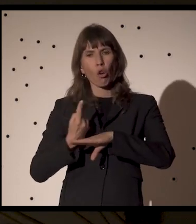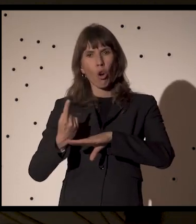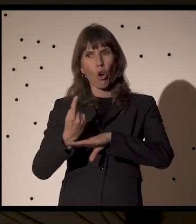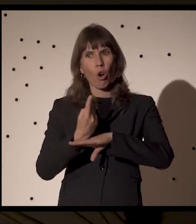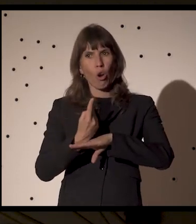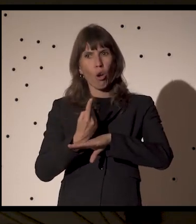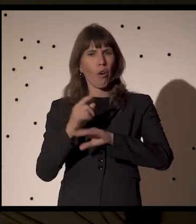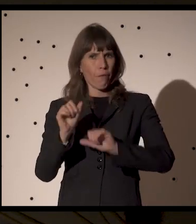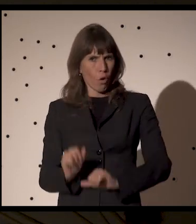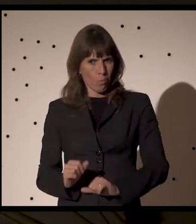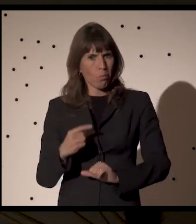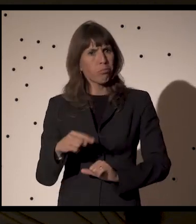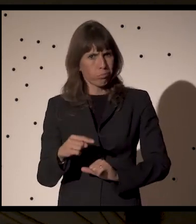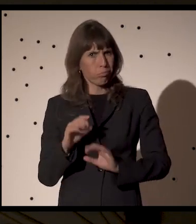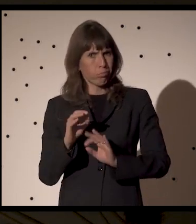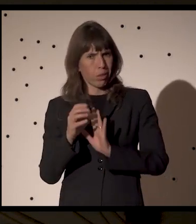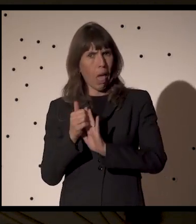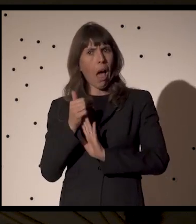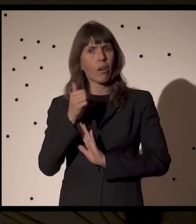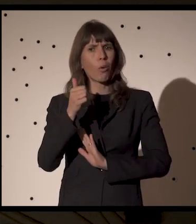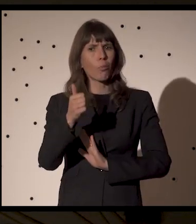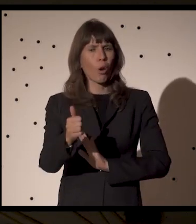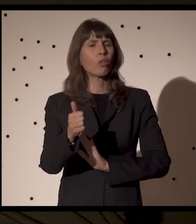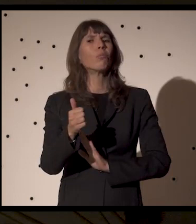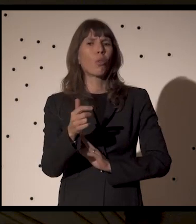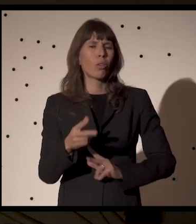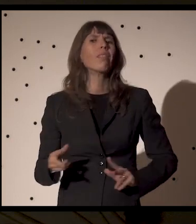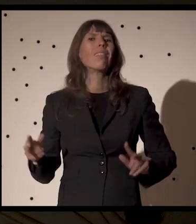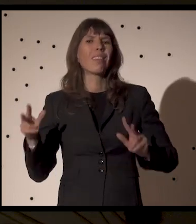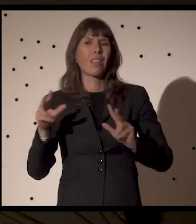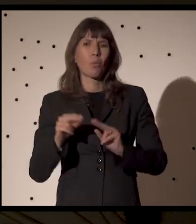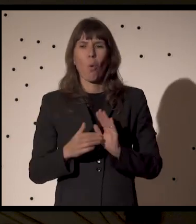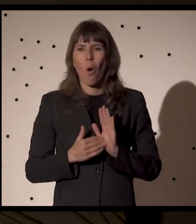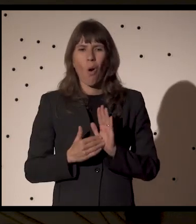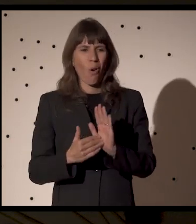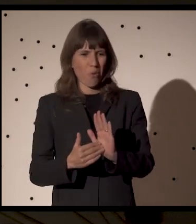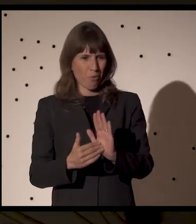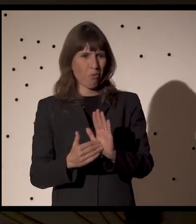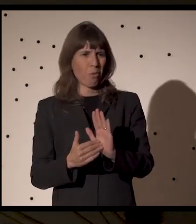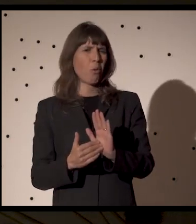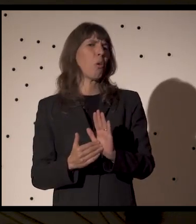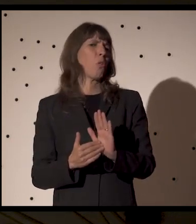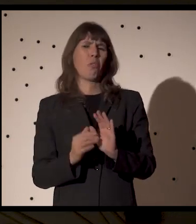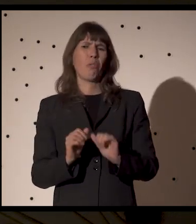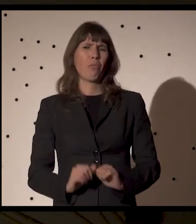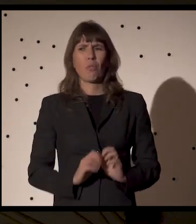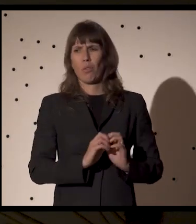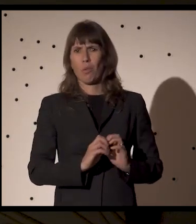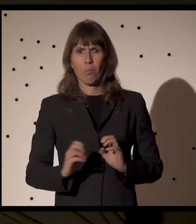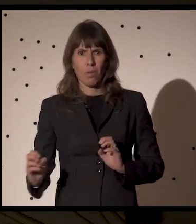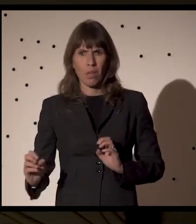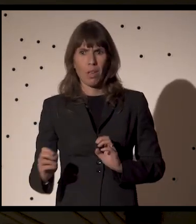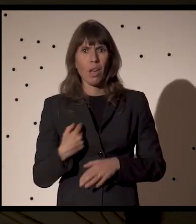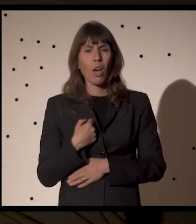riproporremo anche il prossimo anno in svariate eccezioni e polifoniche e